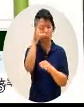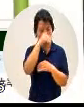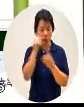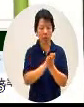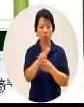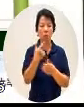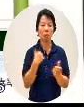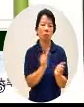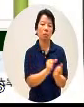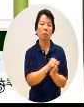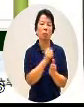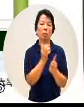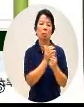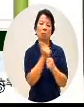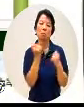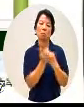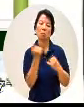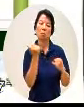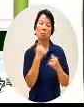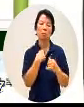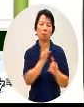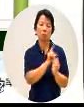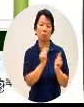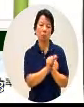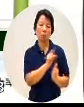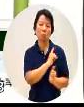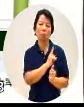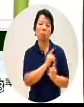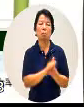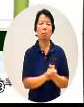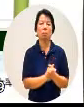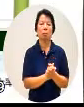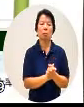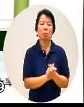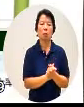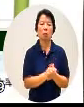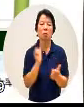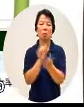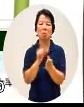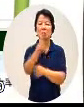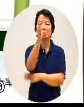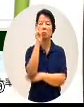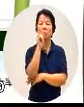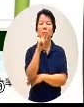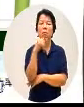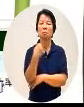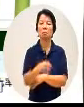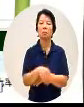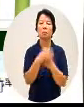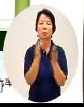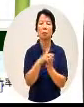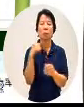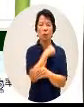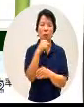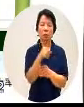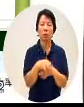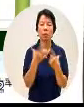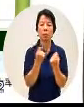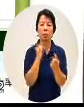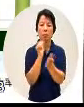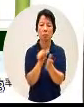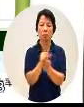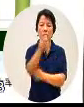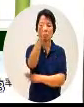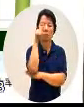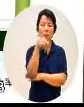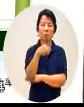我吃樓靠我兒子靠我兒子靠我兒子靠靠你子我靠你政府台灣人很少有靠政府的